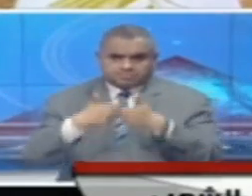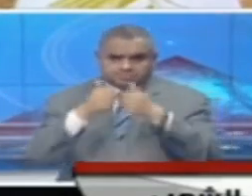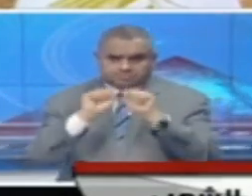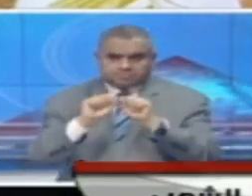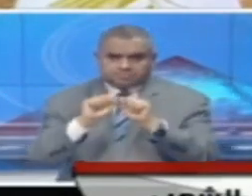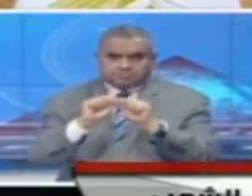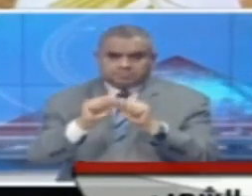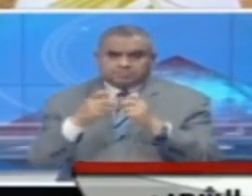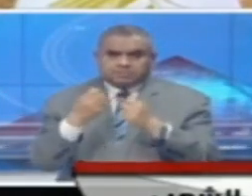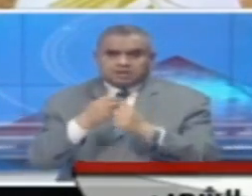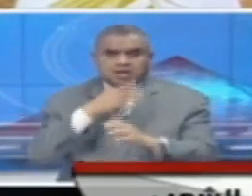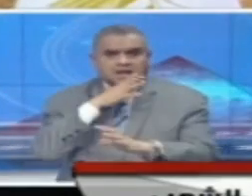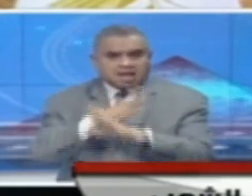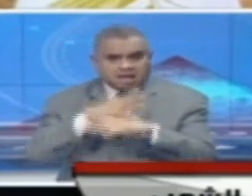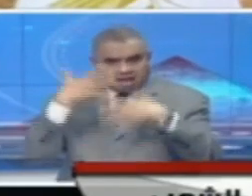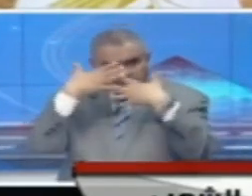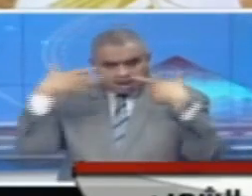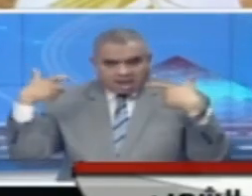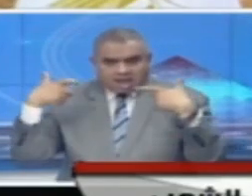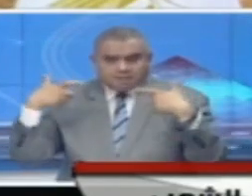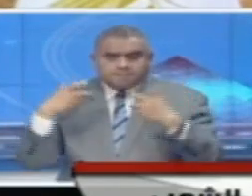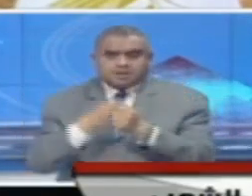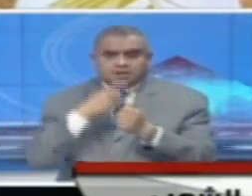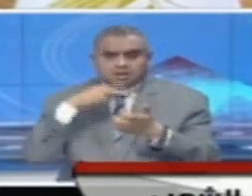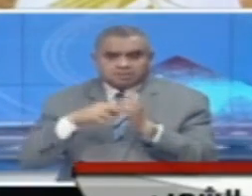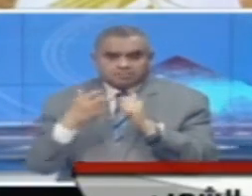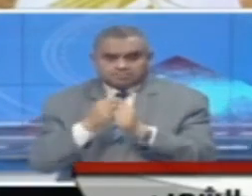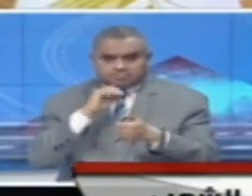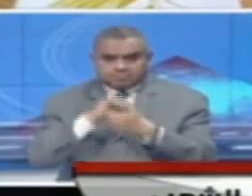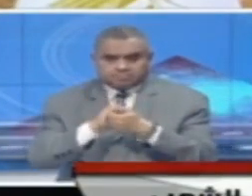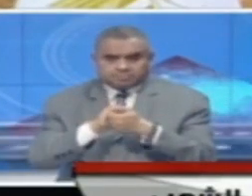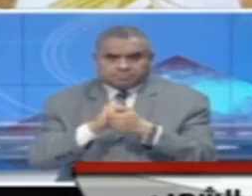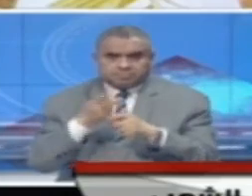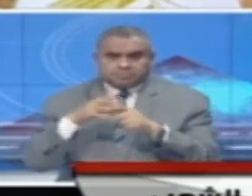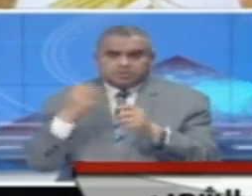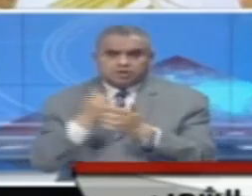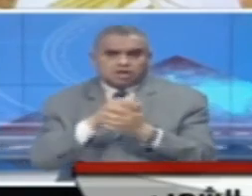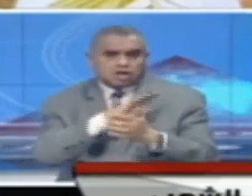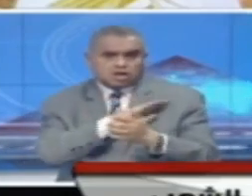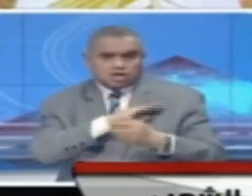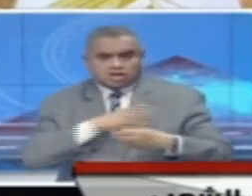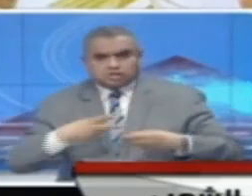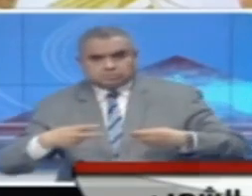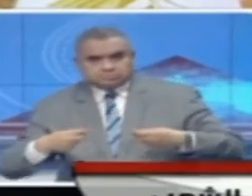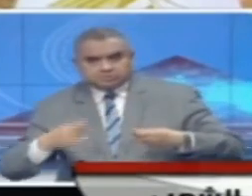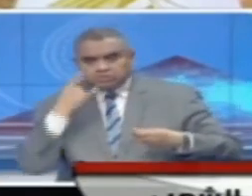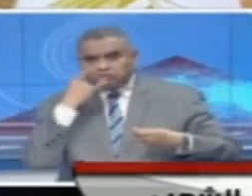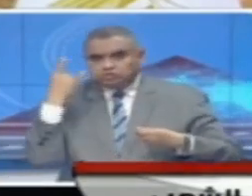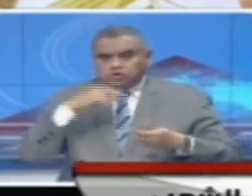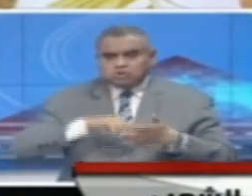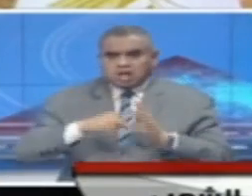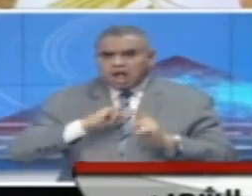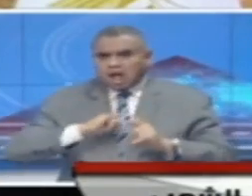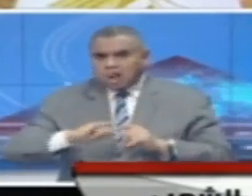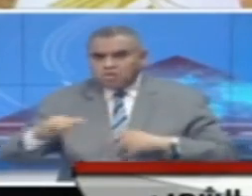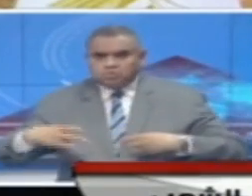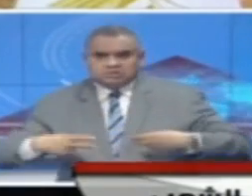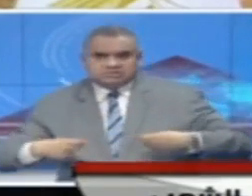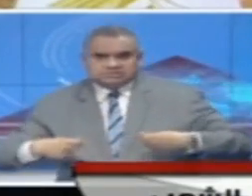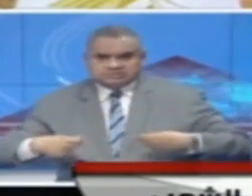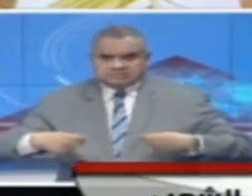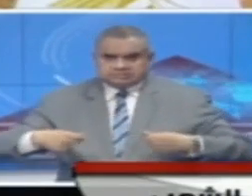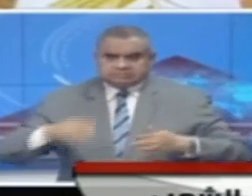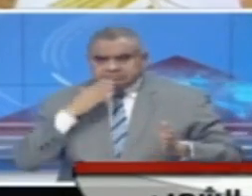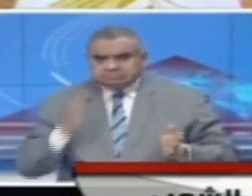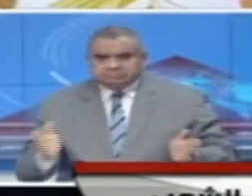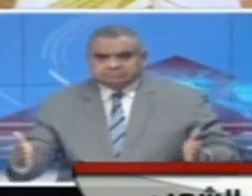سواء الإرهاب الذي نجحت قوات الجيش والشرطة البواسل في